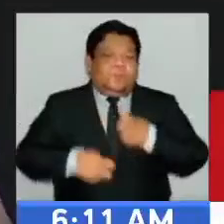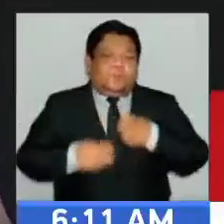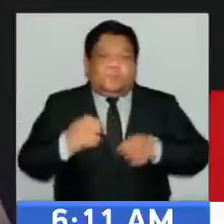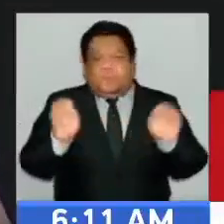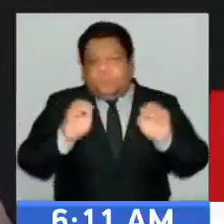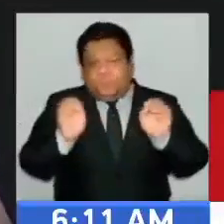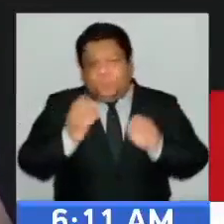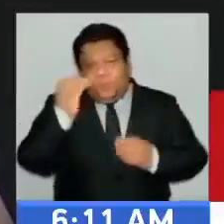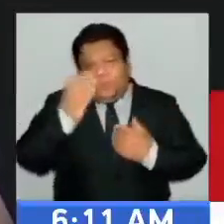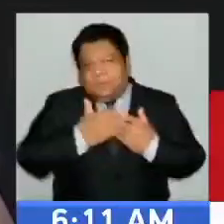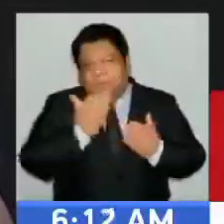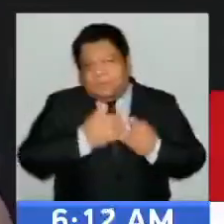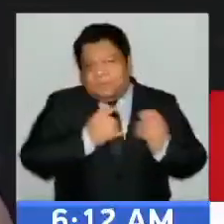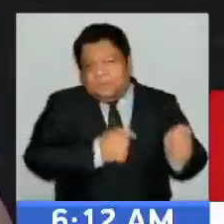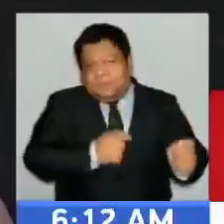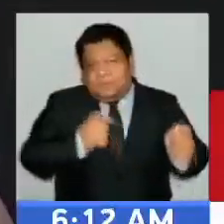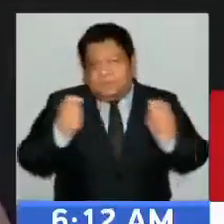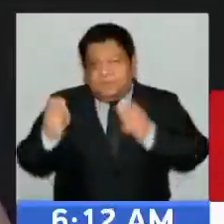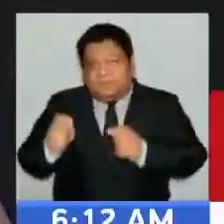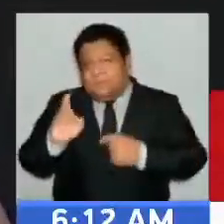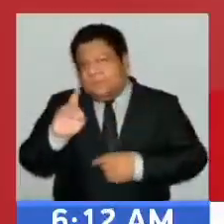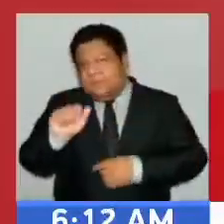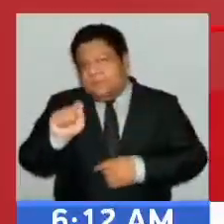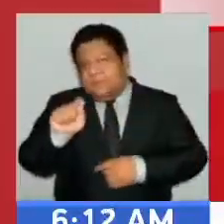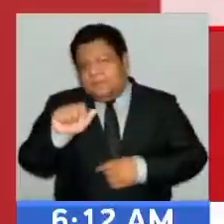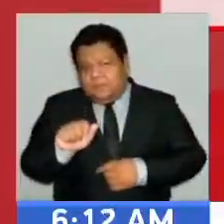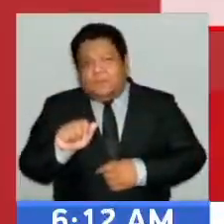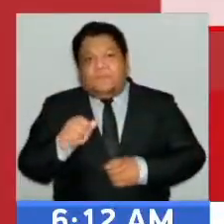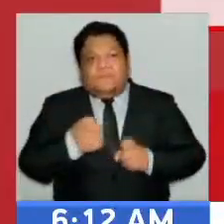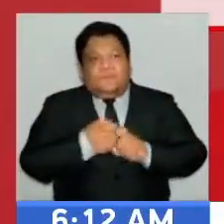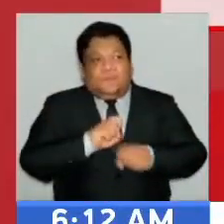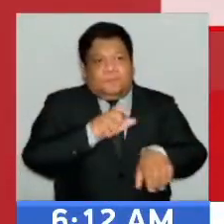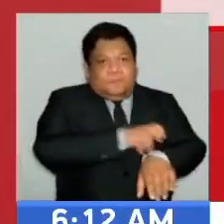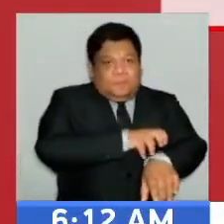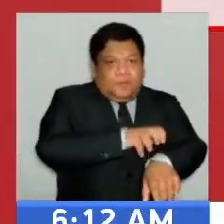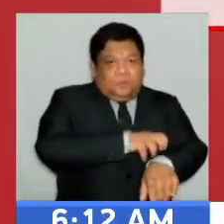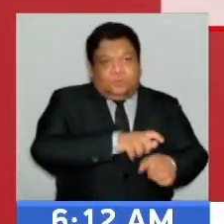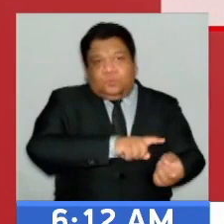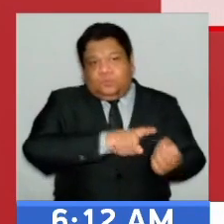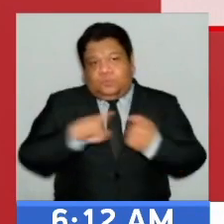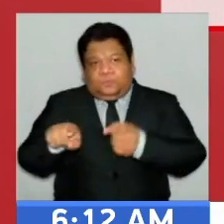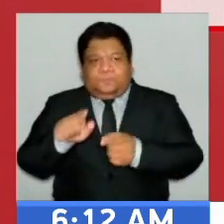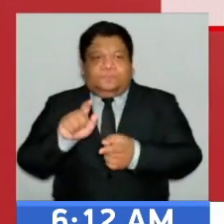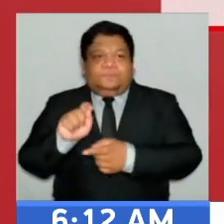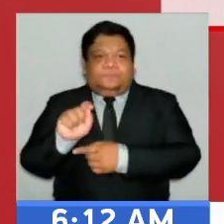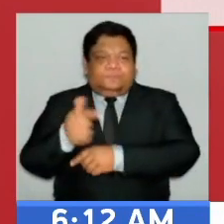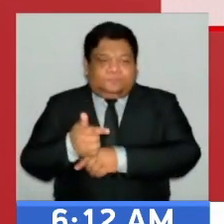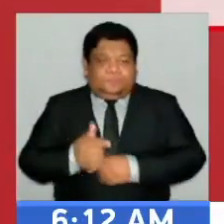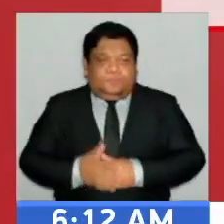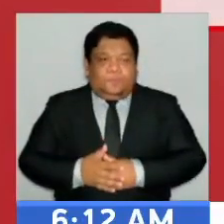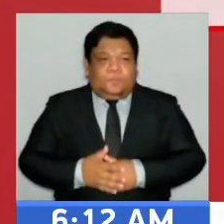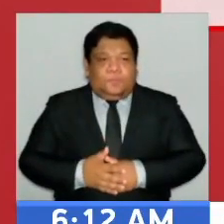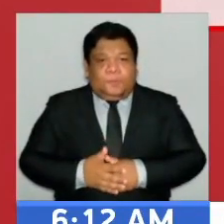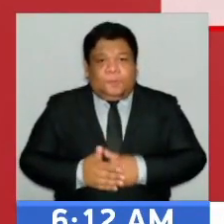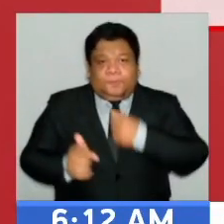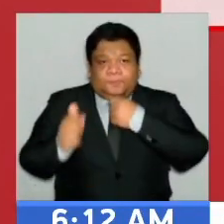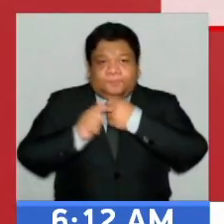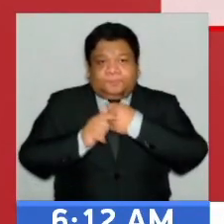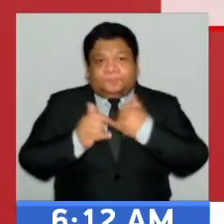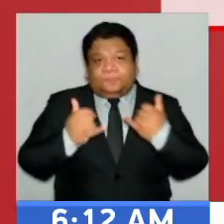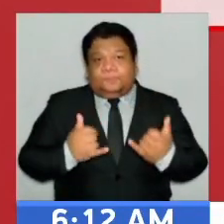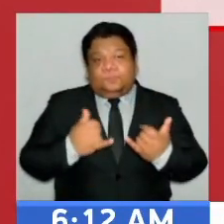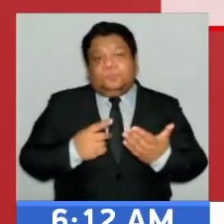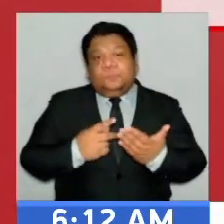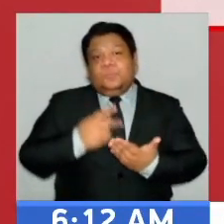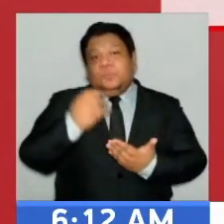ng database namin from Makati to Tagig. Bilang paghahanda, ipagbabawal ang mga proyektong social services habang isusunod